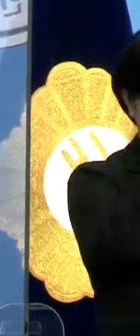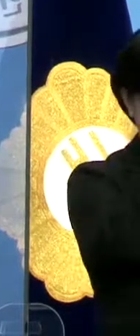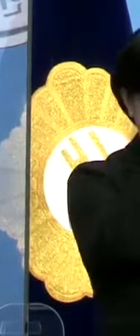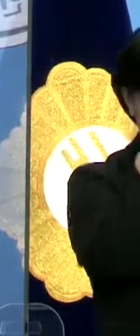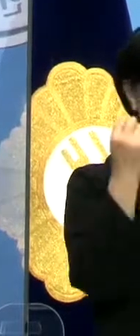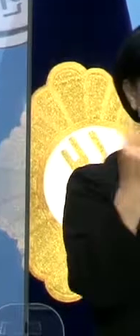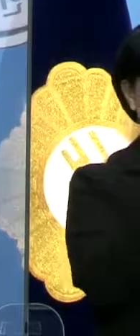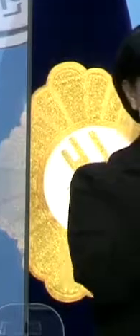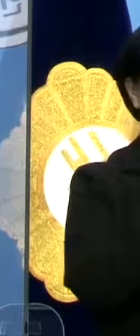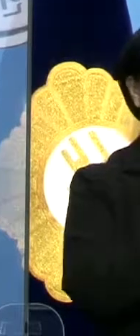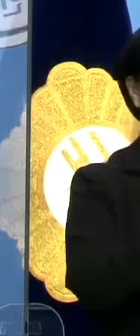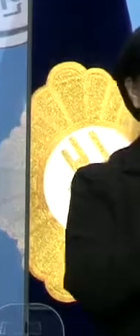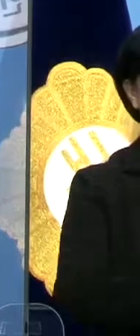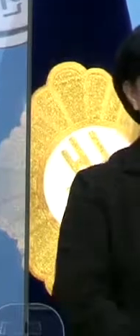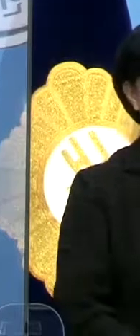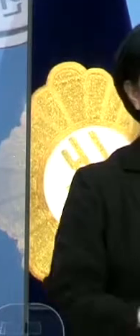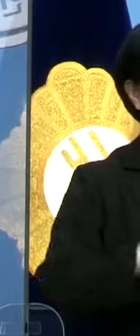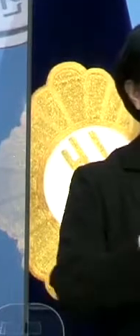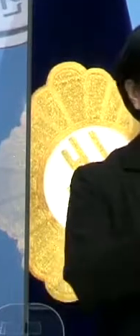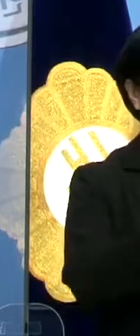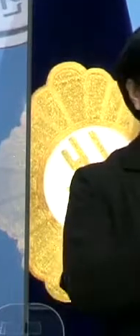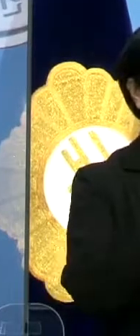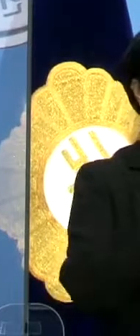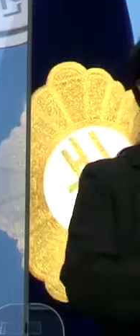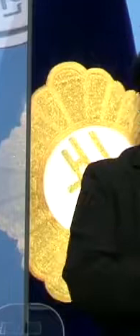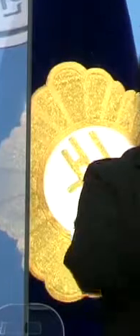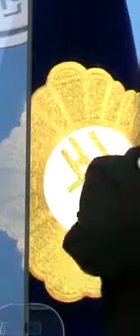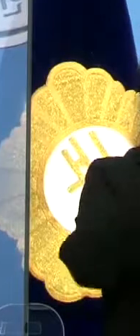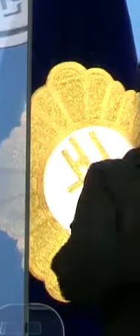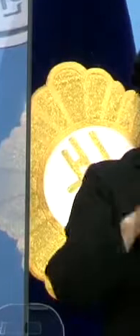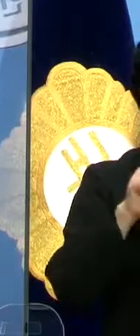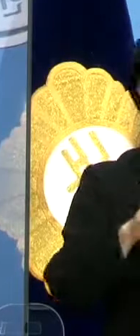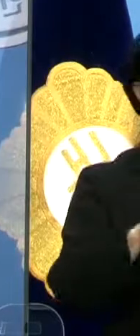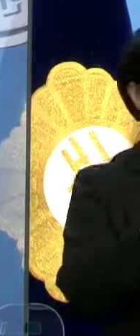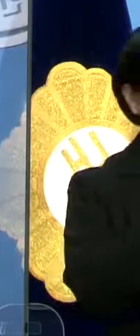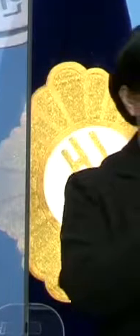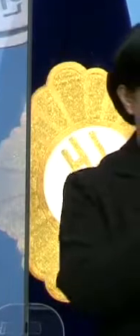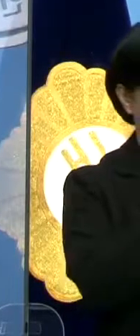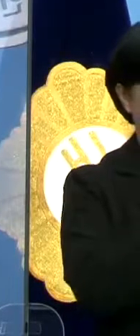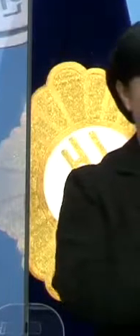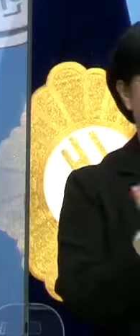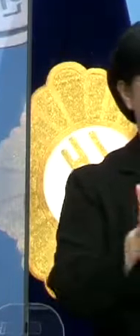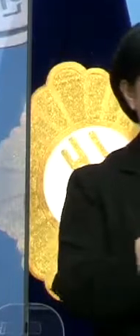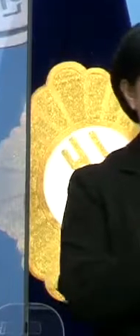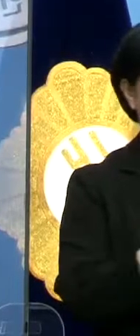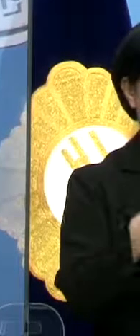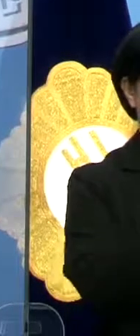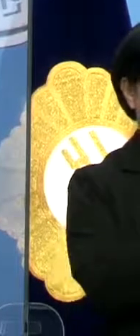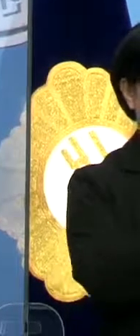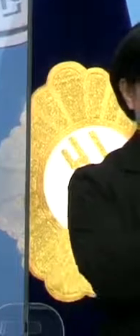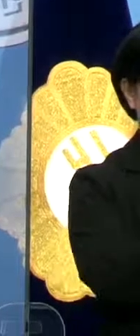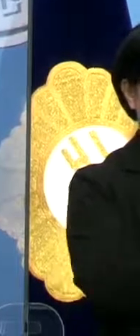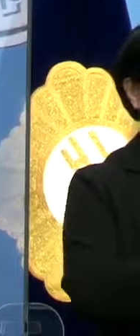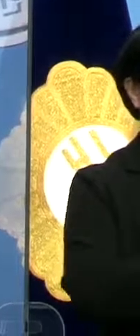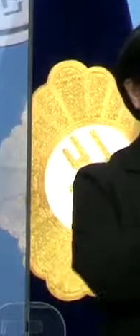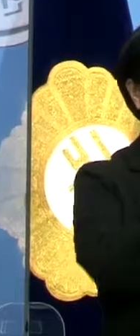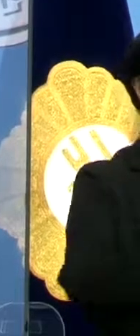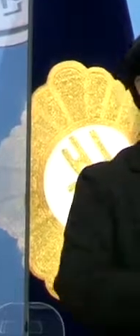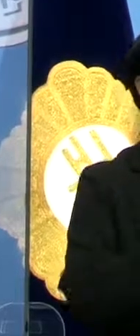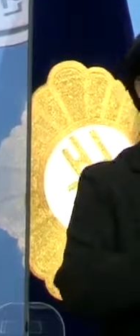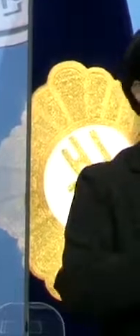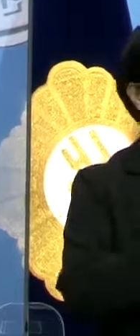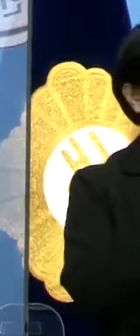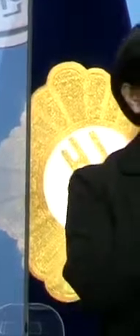다시 한번 강조합니다 정의당 서울시당 은 결코 좌시하지 않을 것입니다 밥으로 민주당이 개업 후퇴 내로 남부의